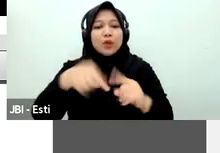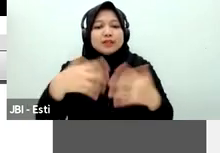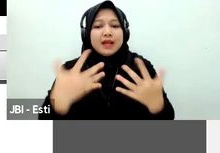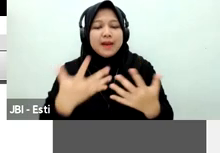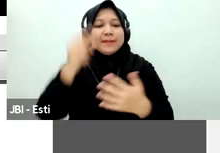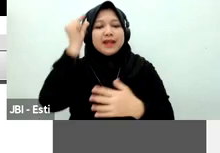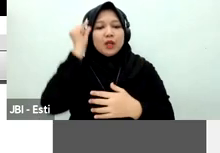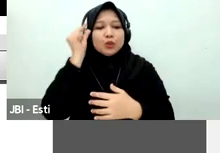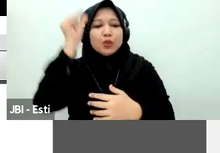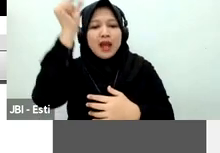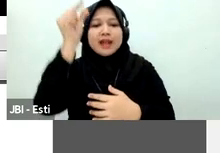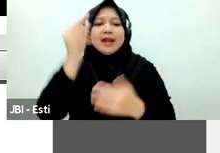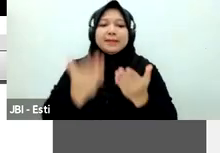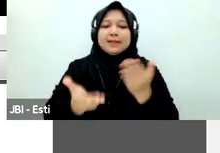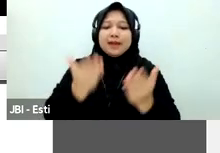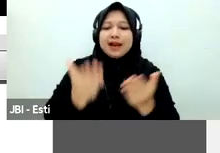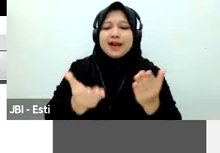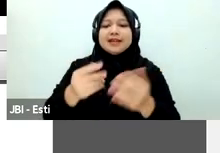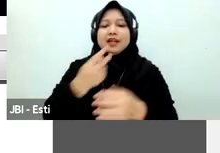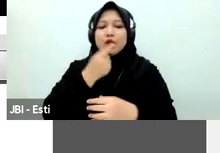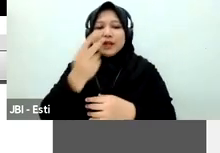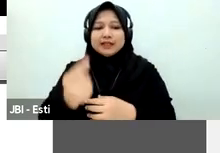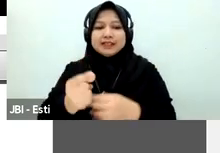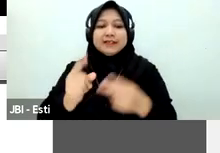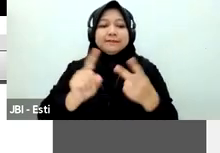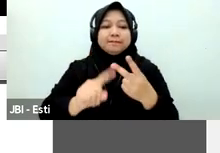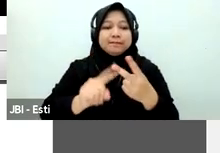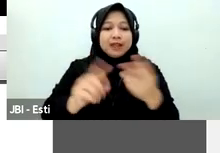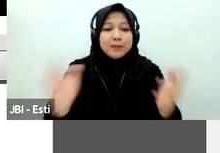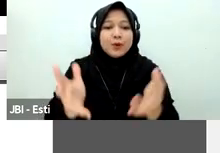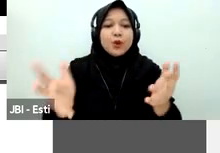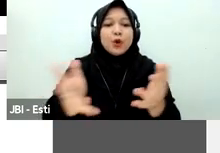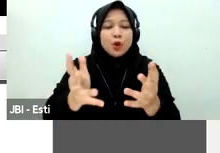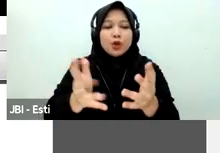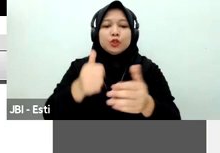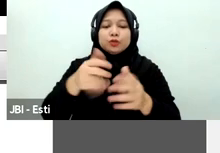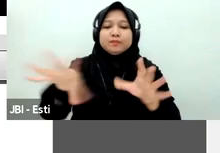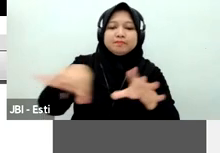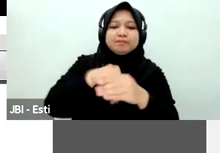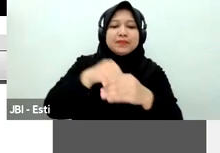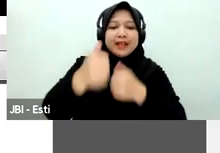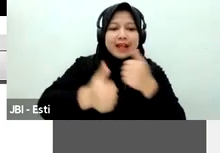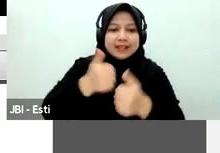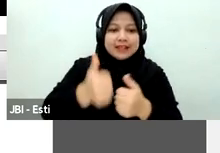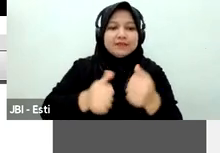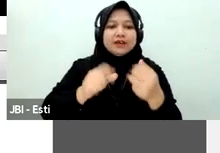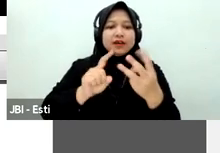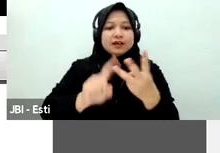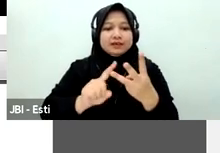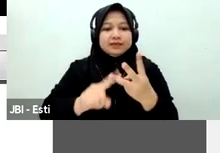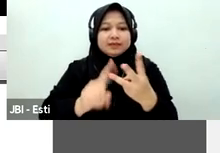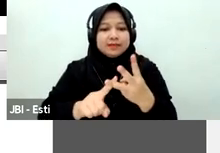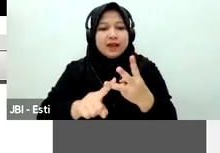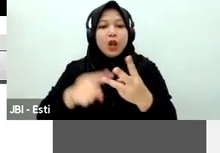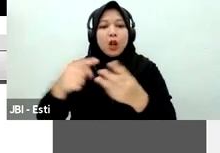mendorong peningkatan partisipasi aktif menerima menampung dan menganalisa pengaduan menyalurkan aspirasi itu